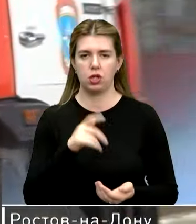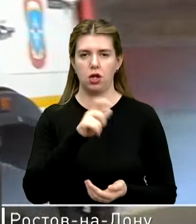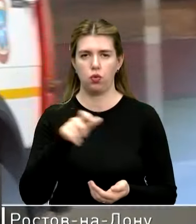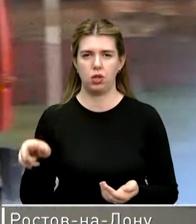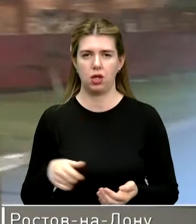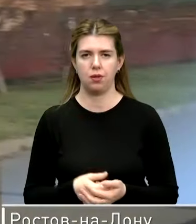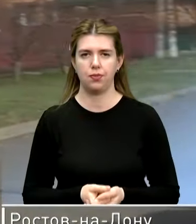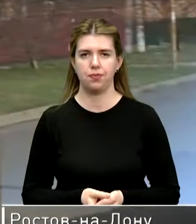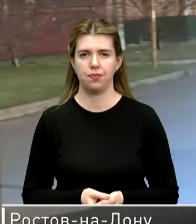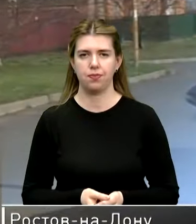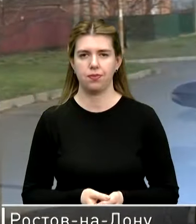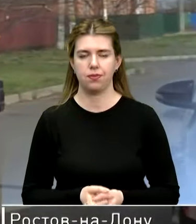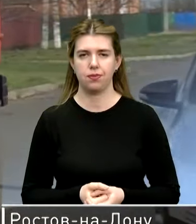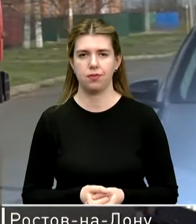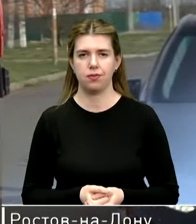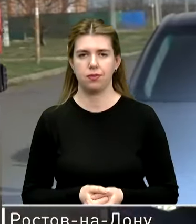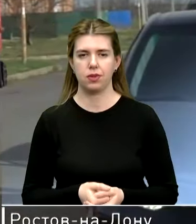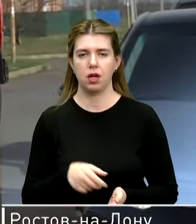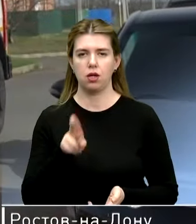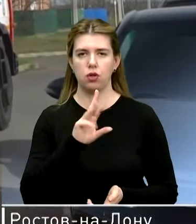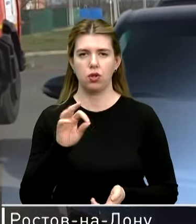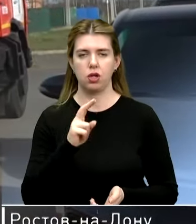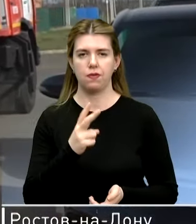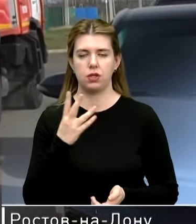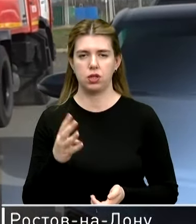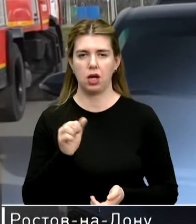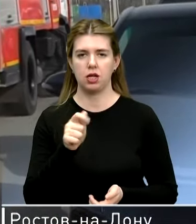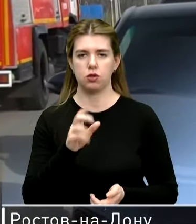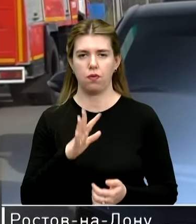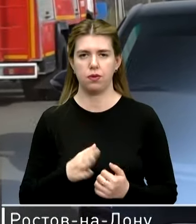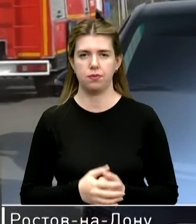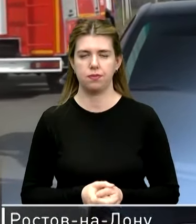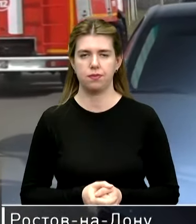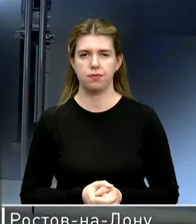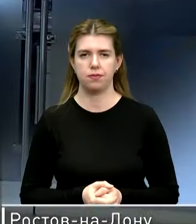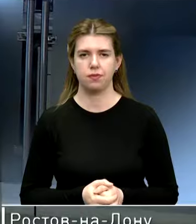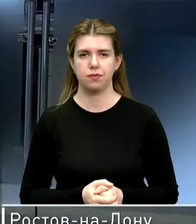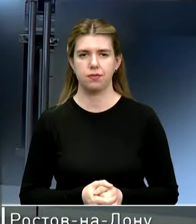людей. Валентин Матвиенко, Владимир Галуцкий, Дон 24, Азовский район.